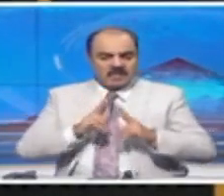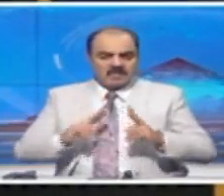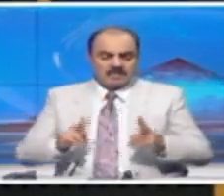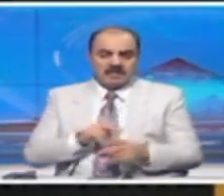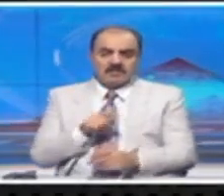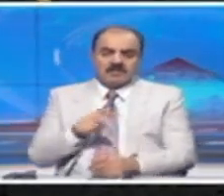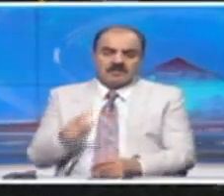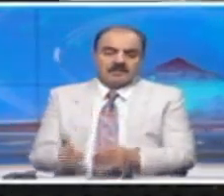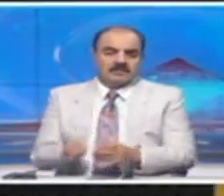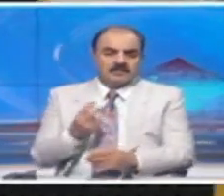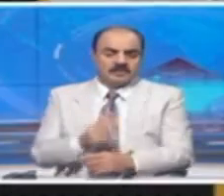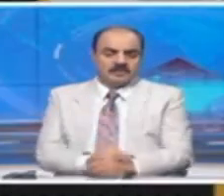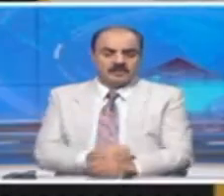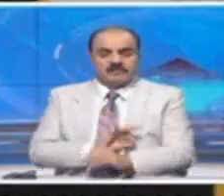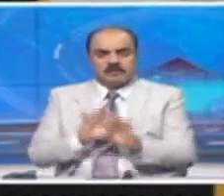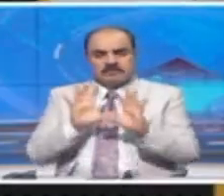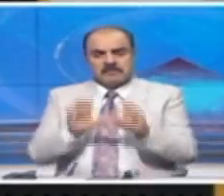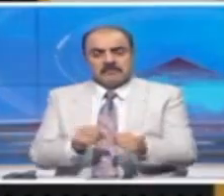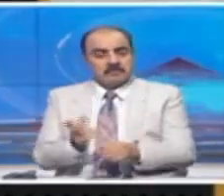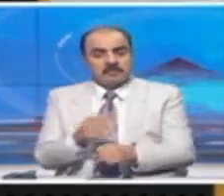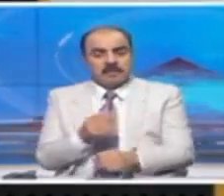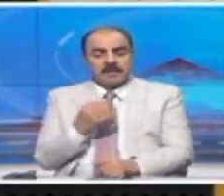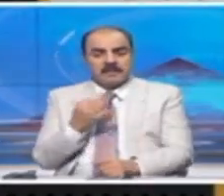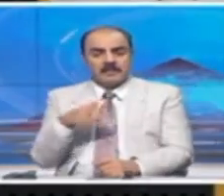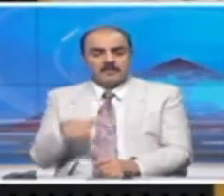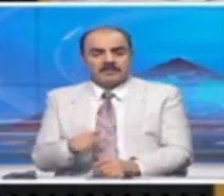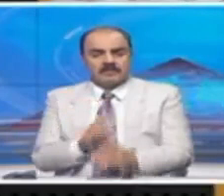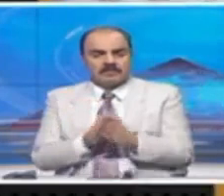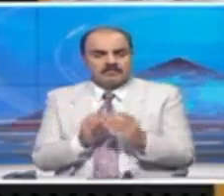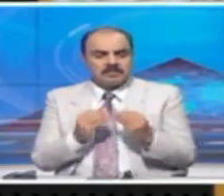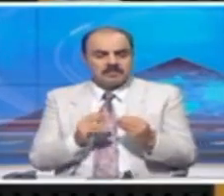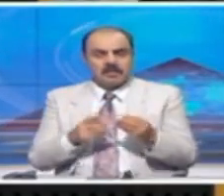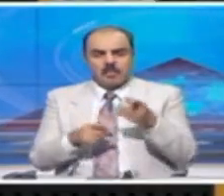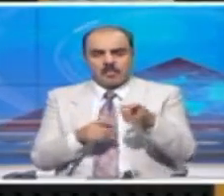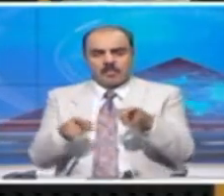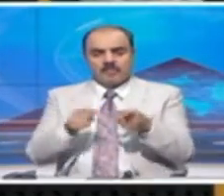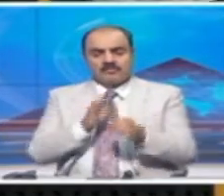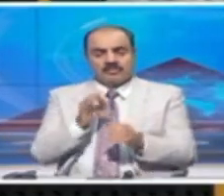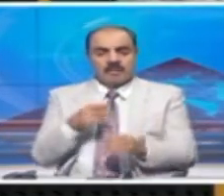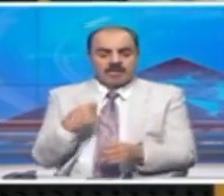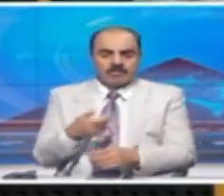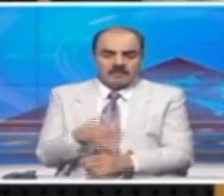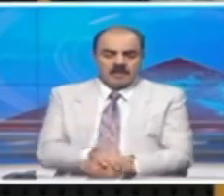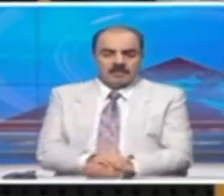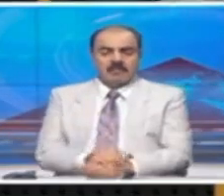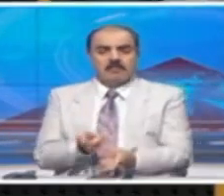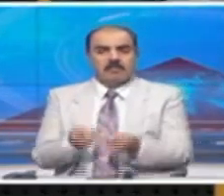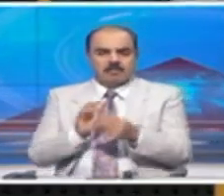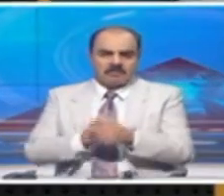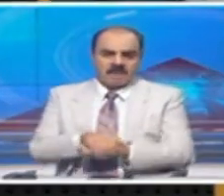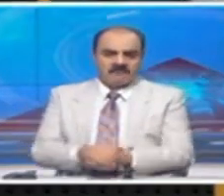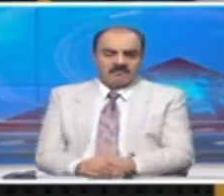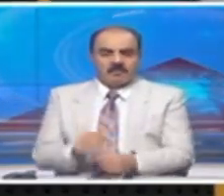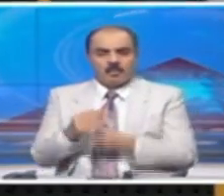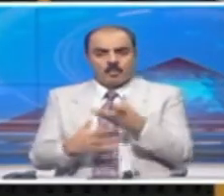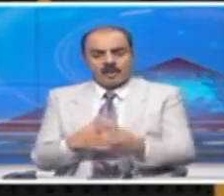سرقة متنوع، وتم كشف غموض 63 حادث متنوع ما بين قتل عمد، سرقة بالإكراه،